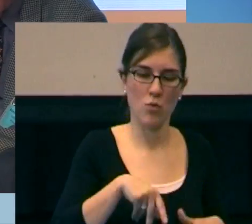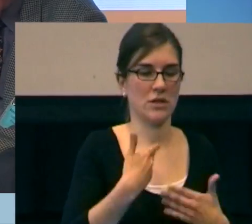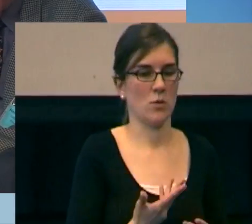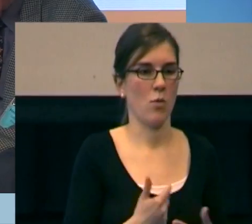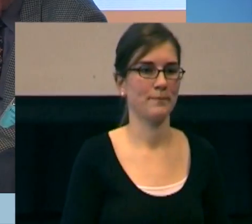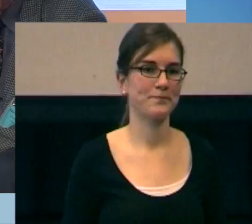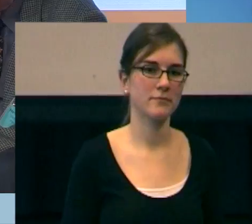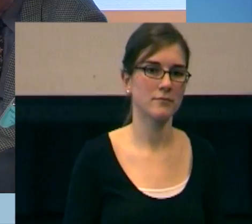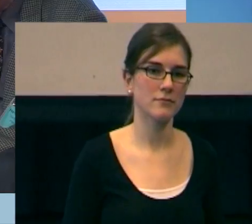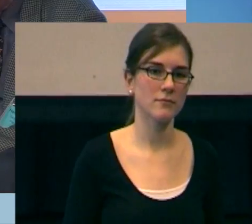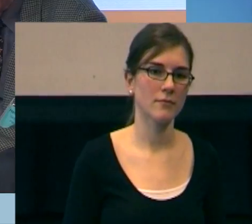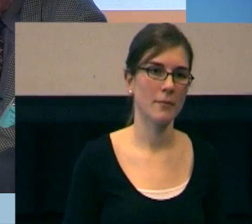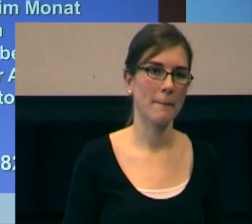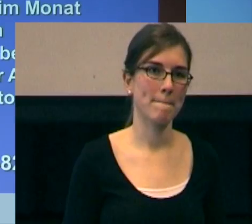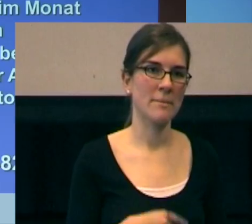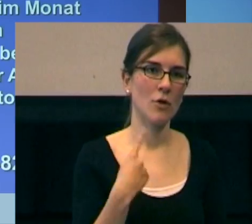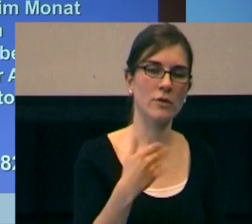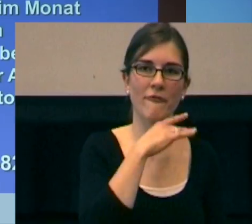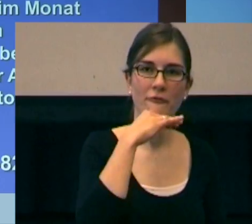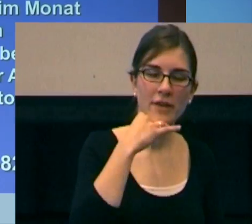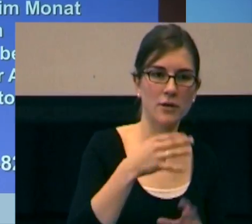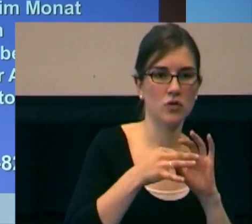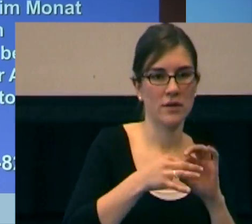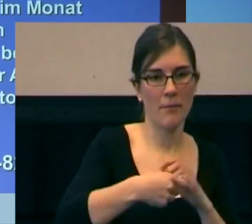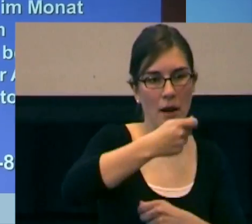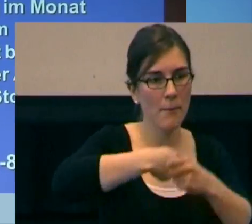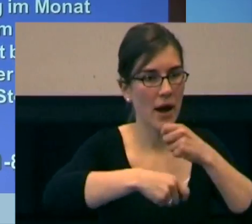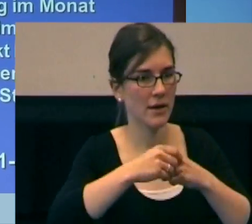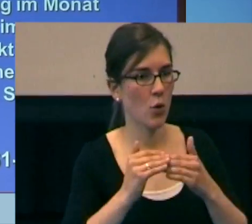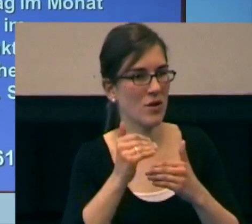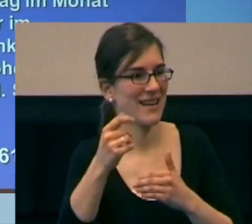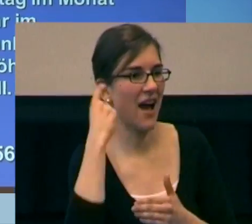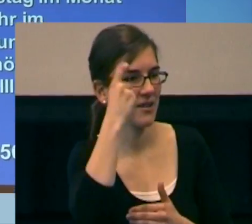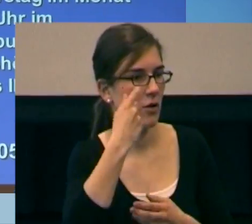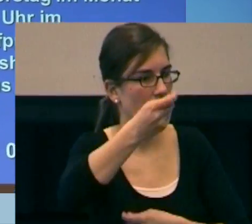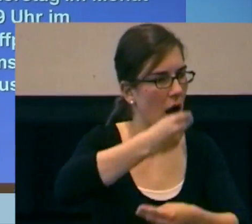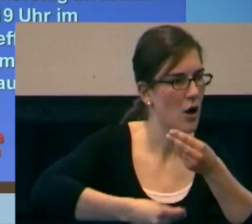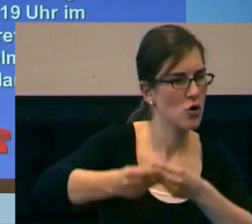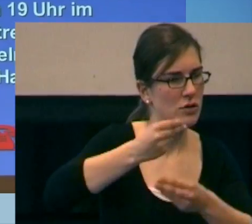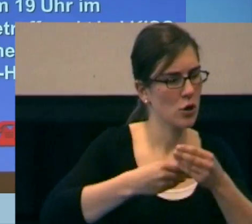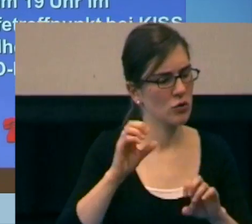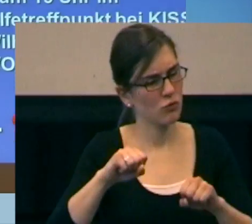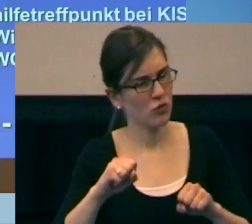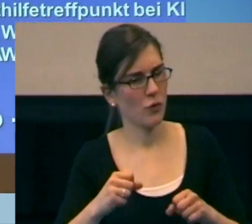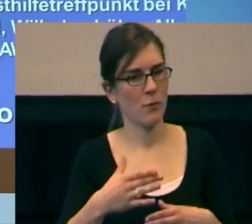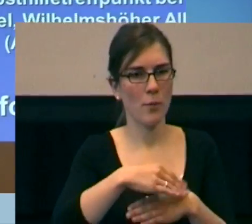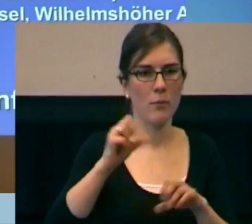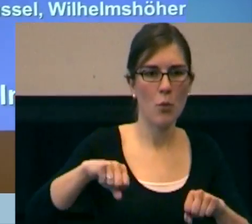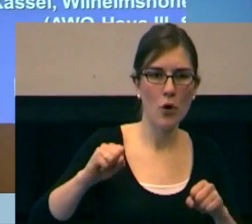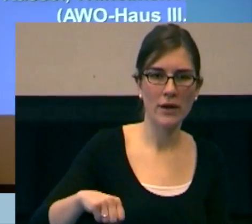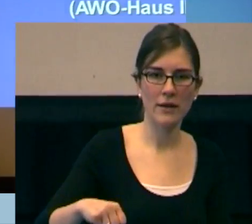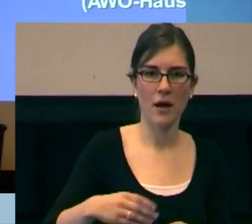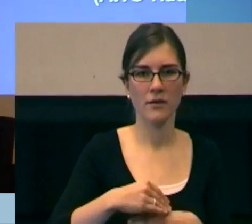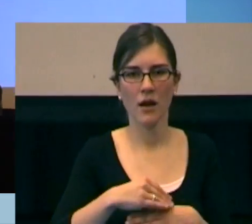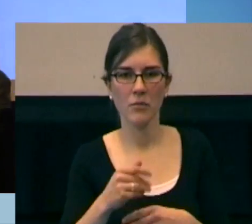Wir tauschen uns über unsere Behandlung und die Nachsorge aus, sprechen über Möglichkeiten, sich zu